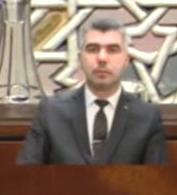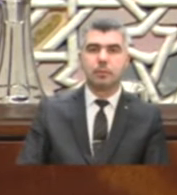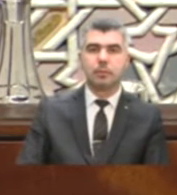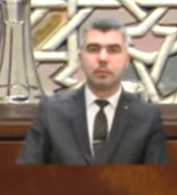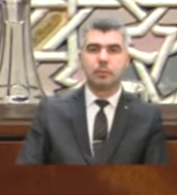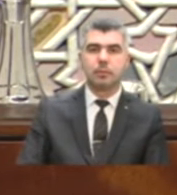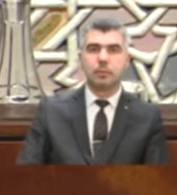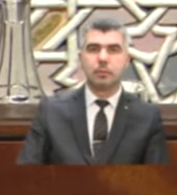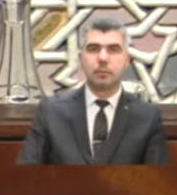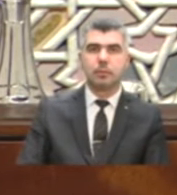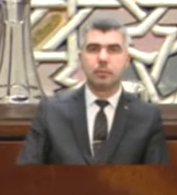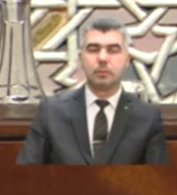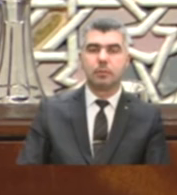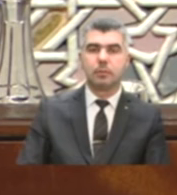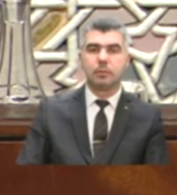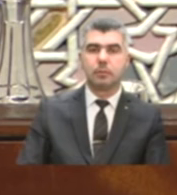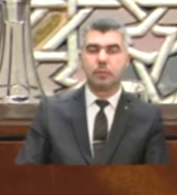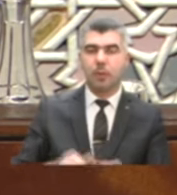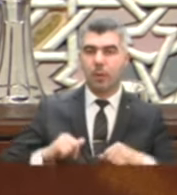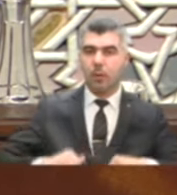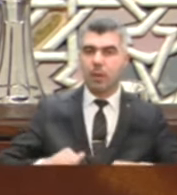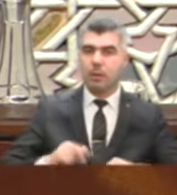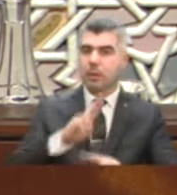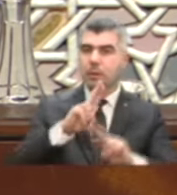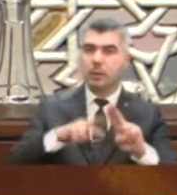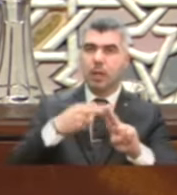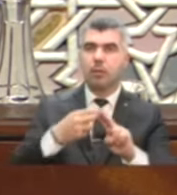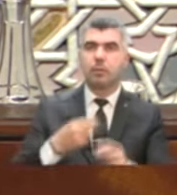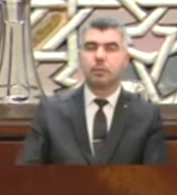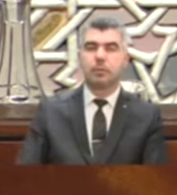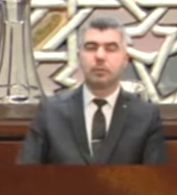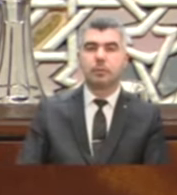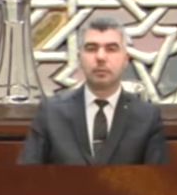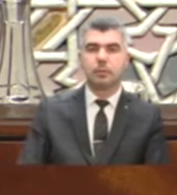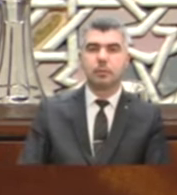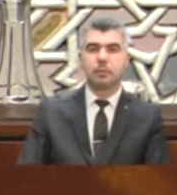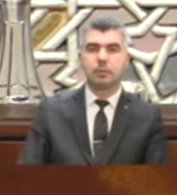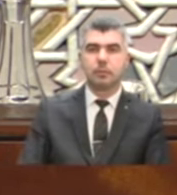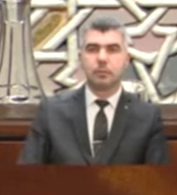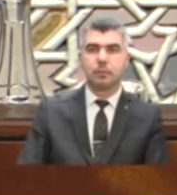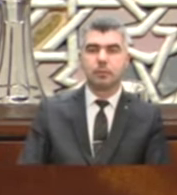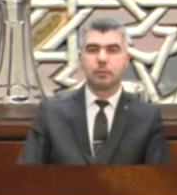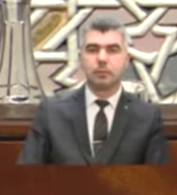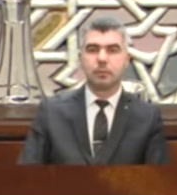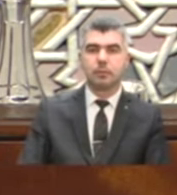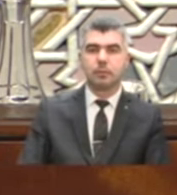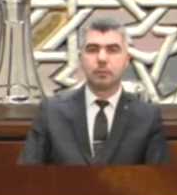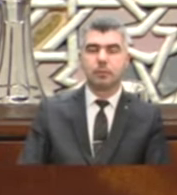سيد وزير.